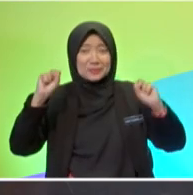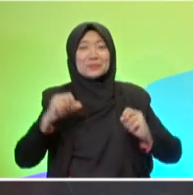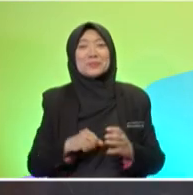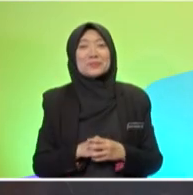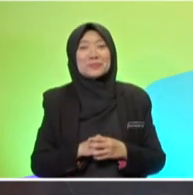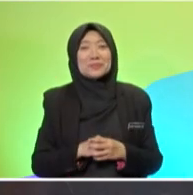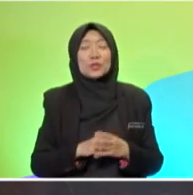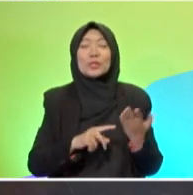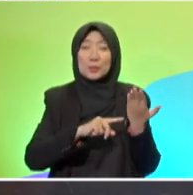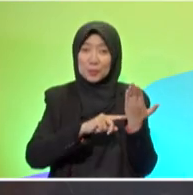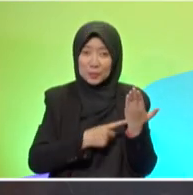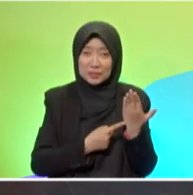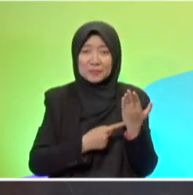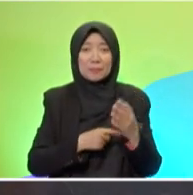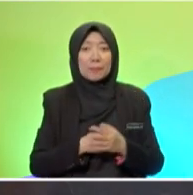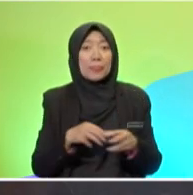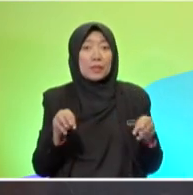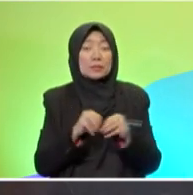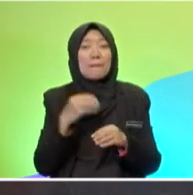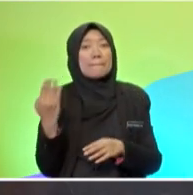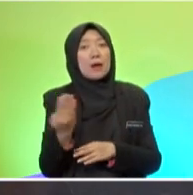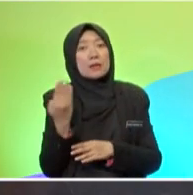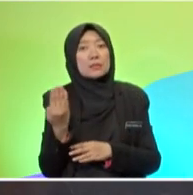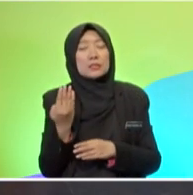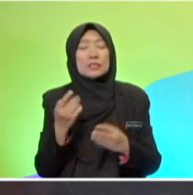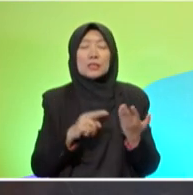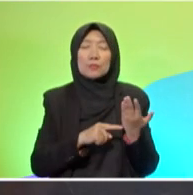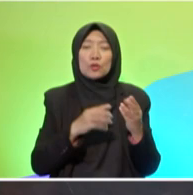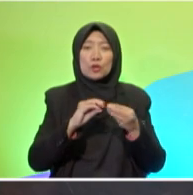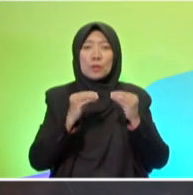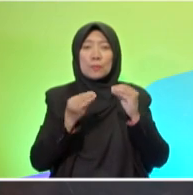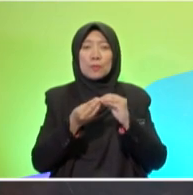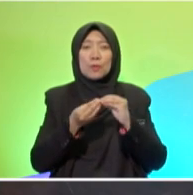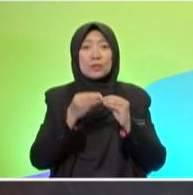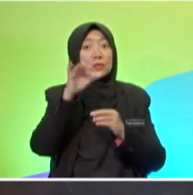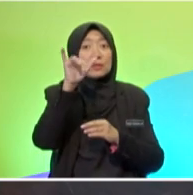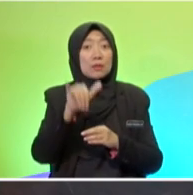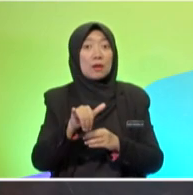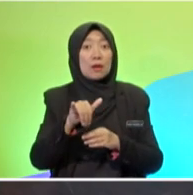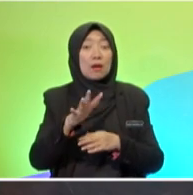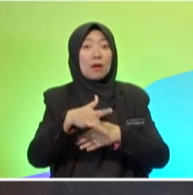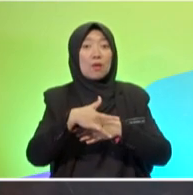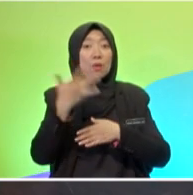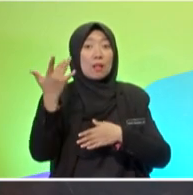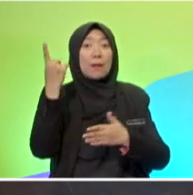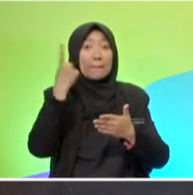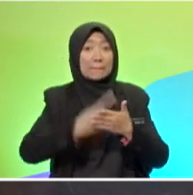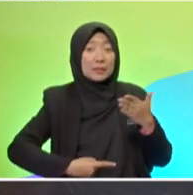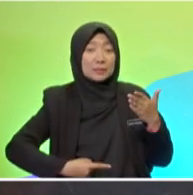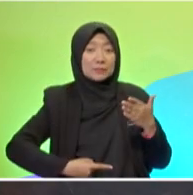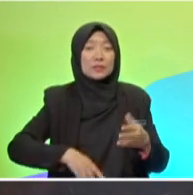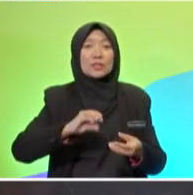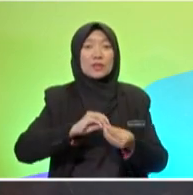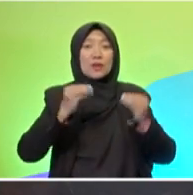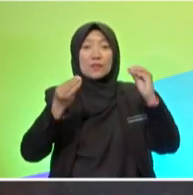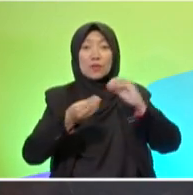mulalah. Macam biasa kita mulalah dengan nombor yang paling kecil. Okay. Nombor satu. Nombor satu.